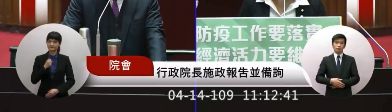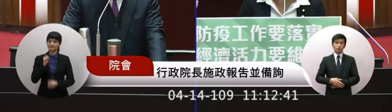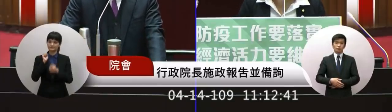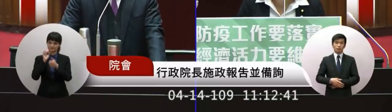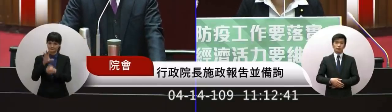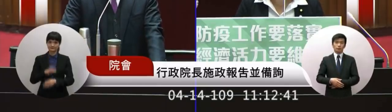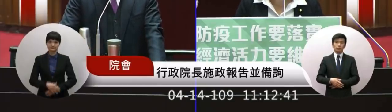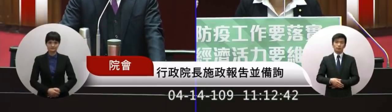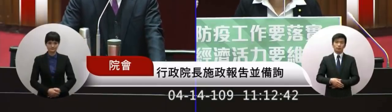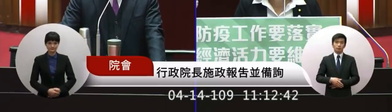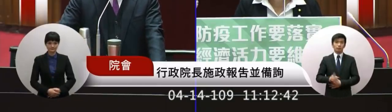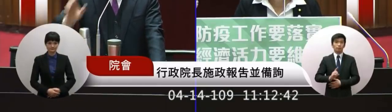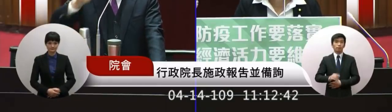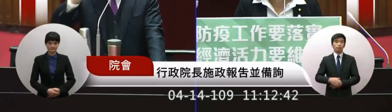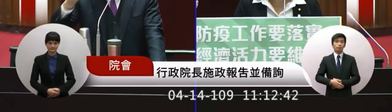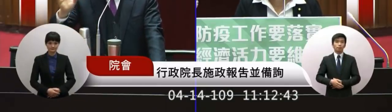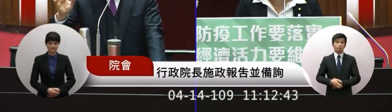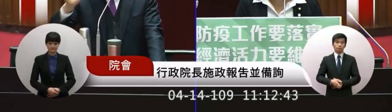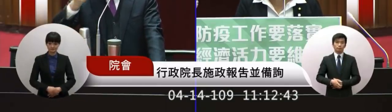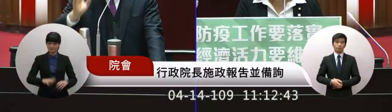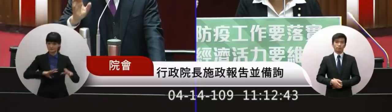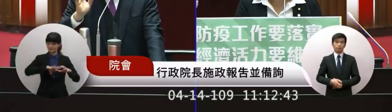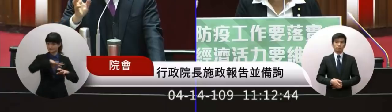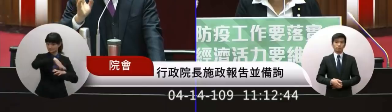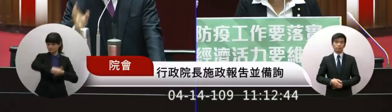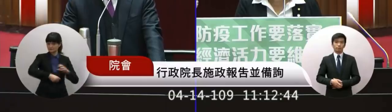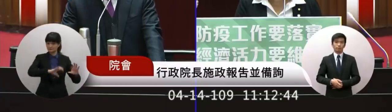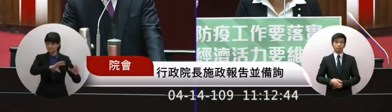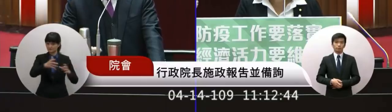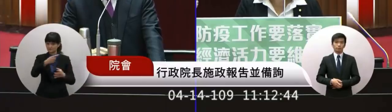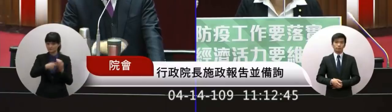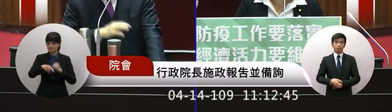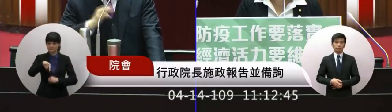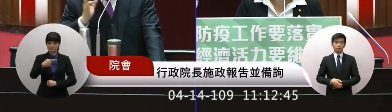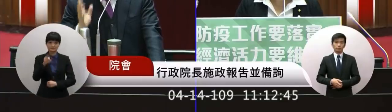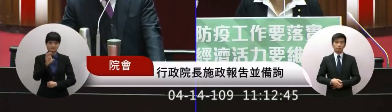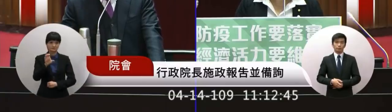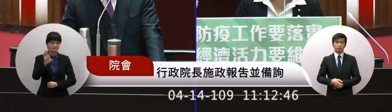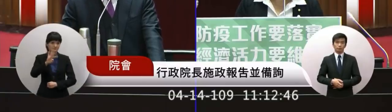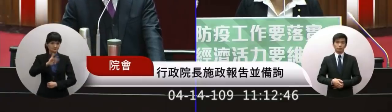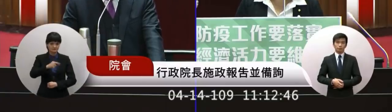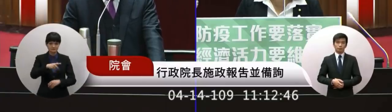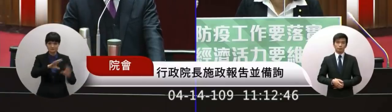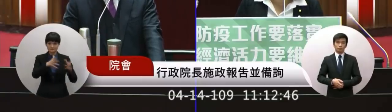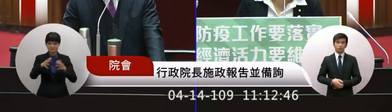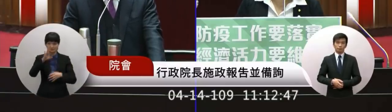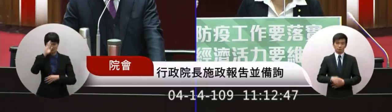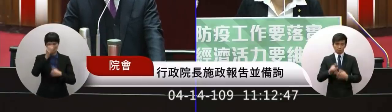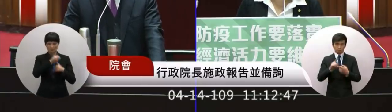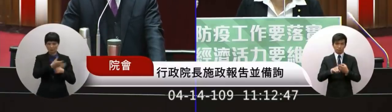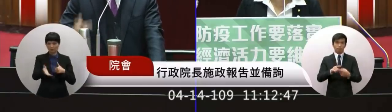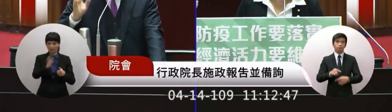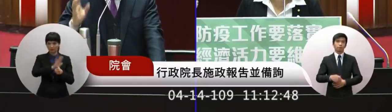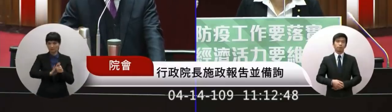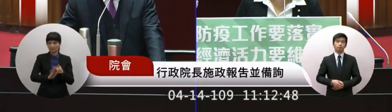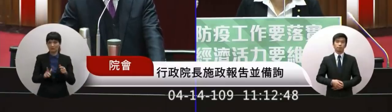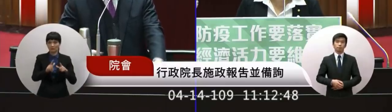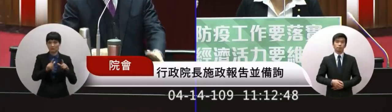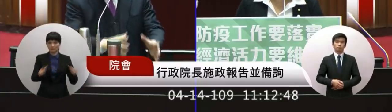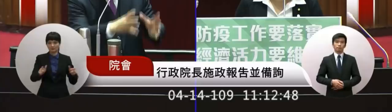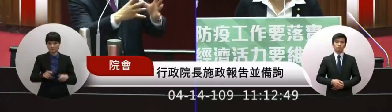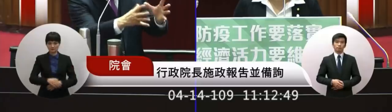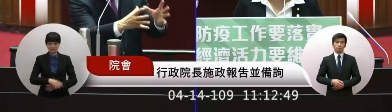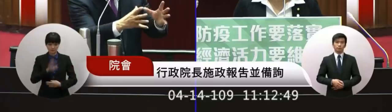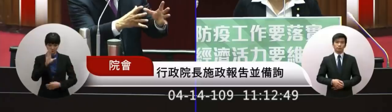委員在全世界1990幾個國家受到衝擊的制度有的